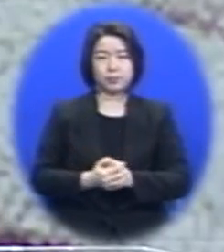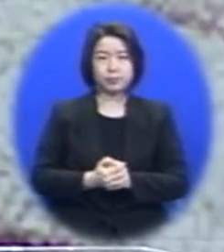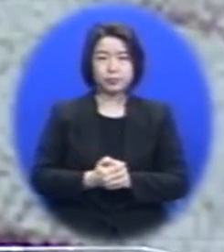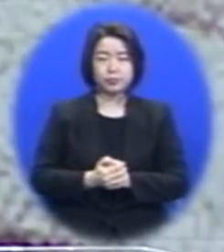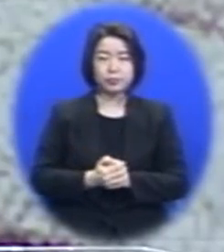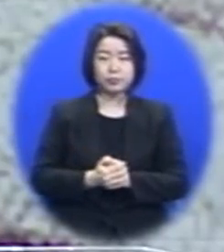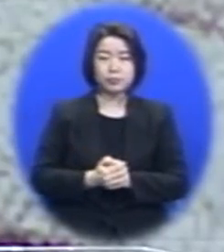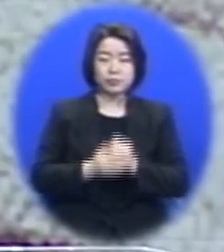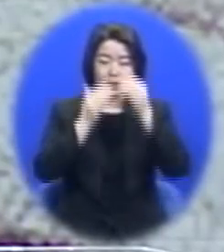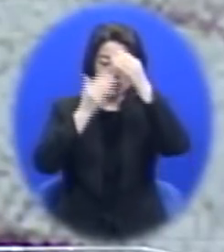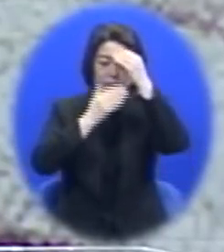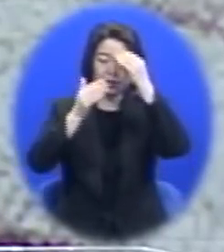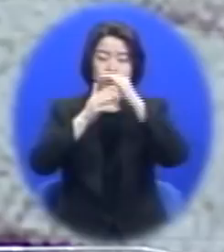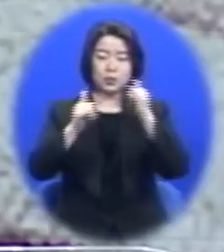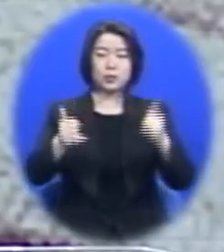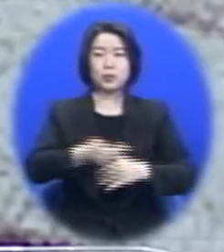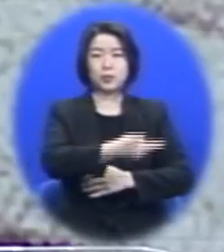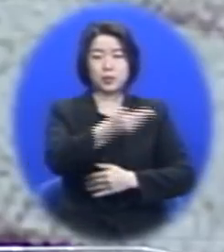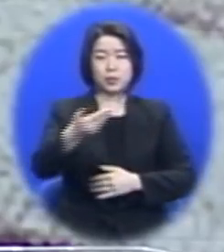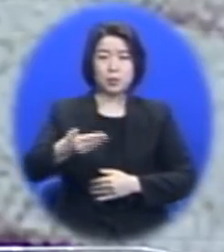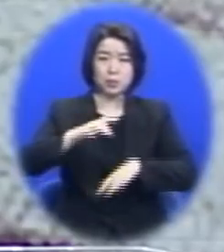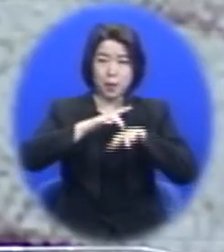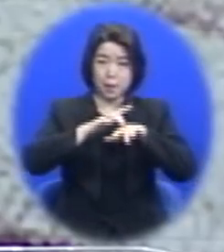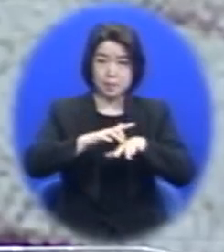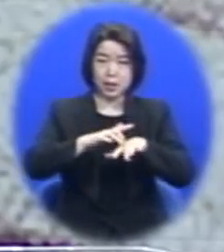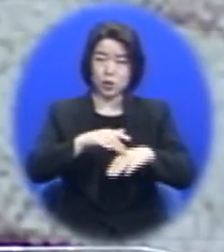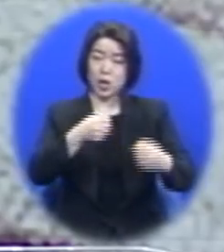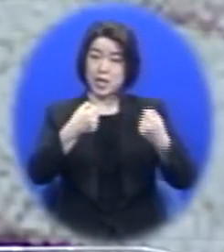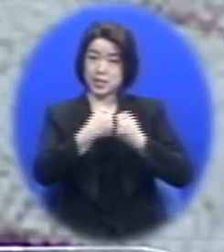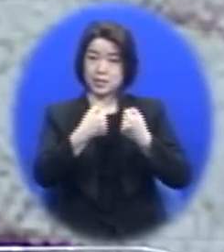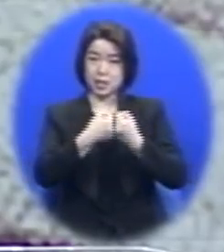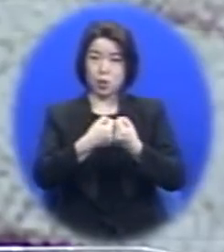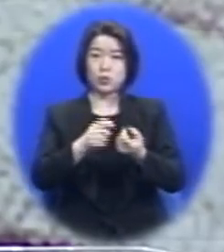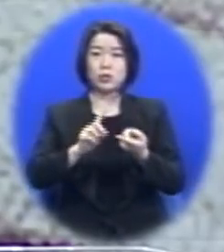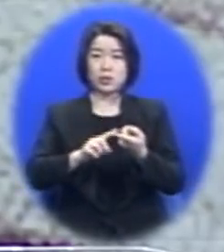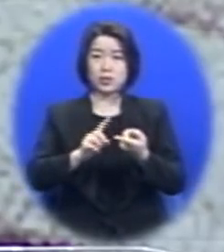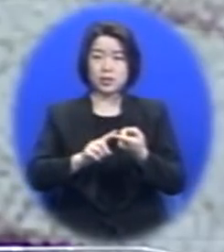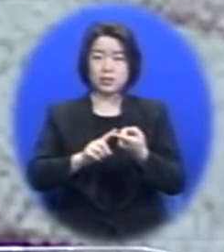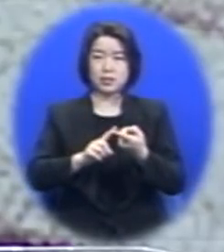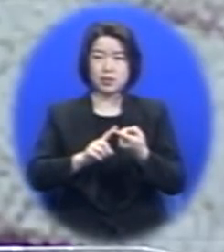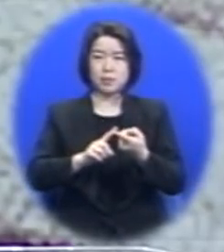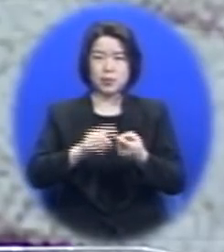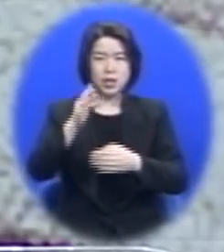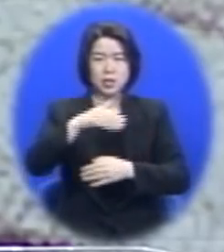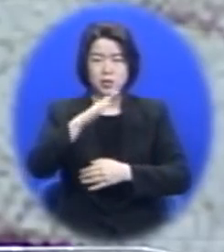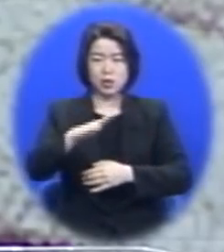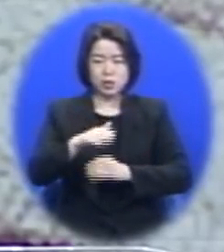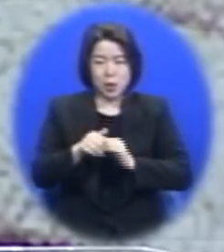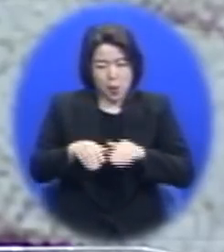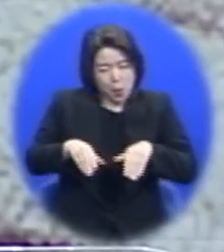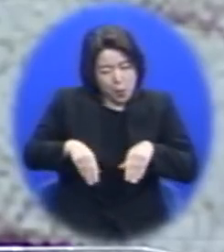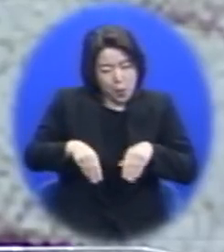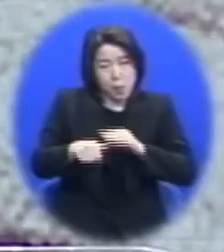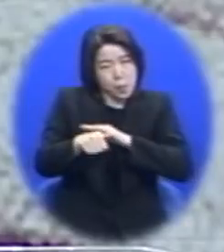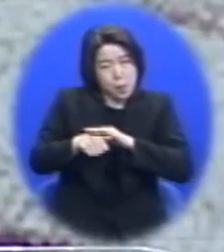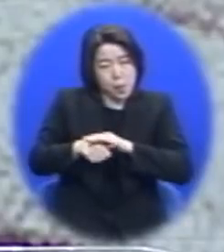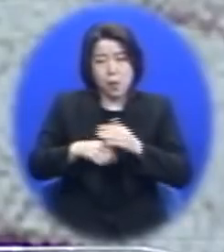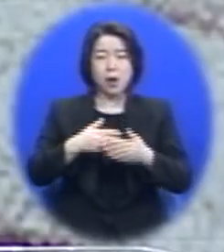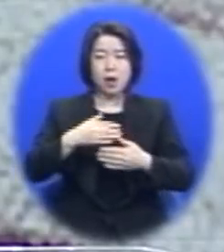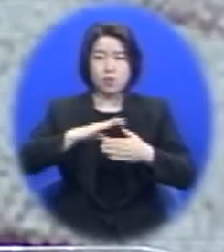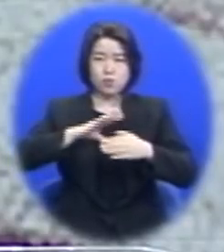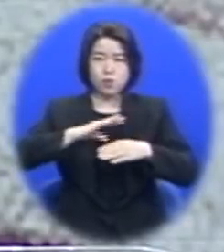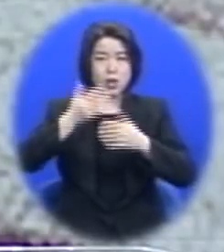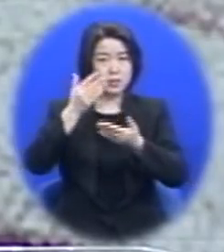성도 여러분 마기 활 싸우는 것에 대해서 절대로 위축되거나 두려워하지 마십시오